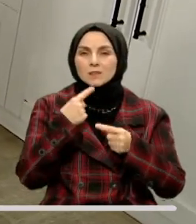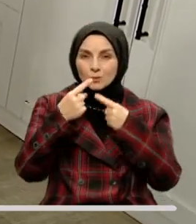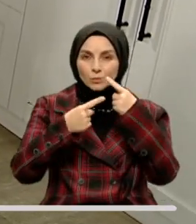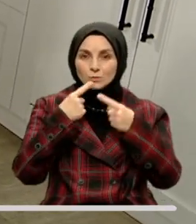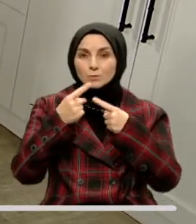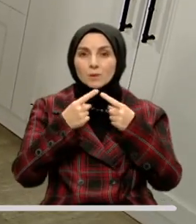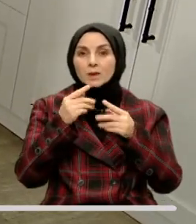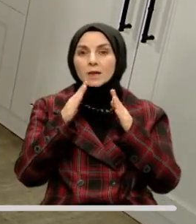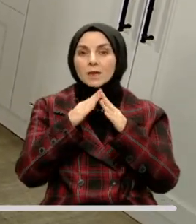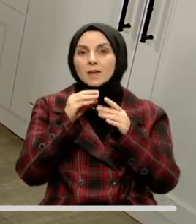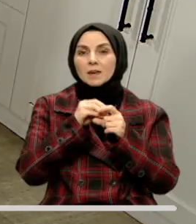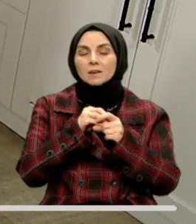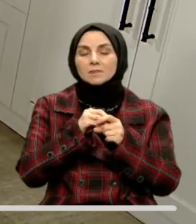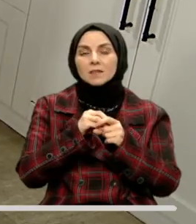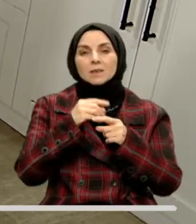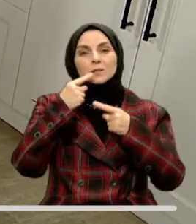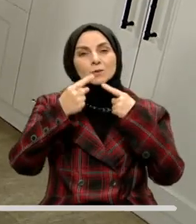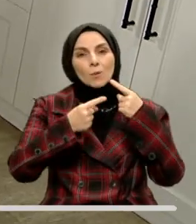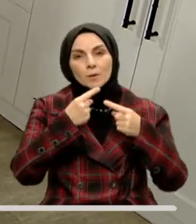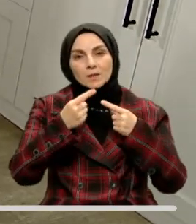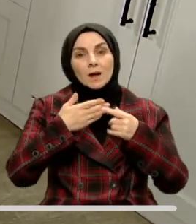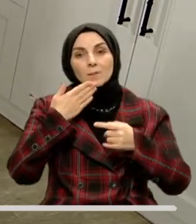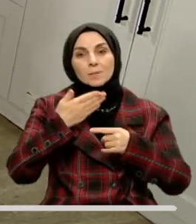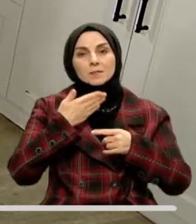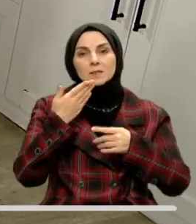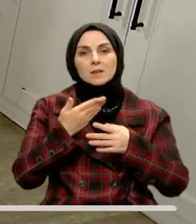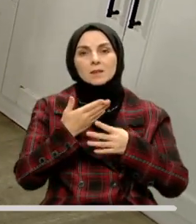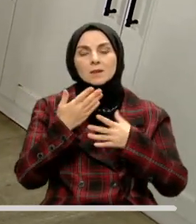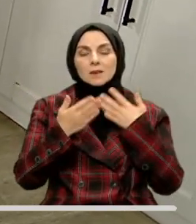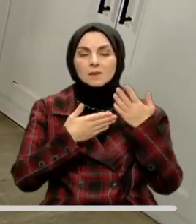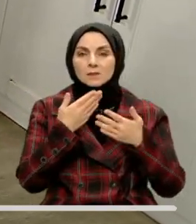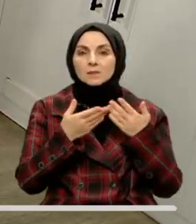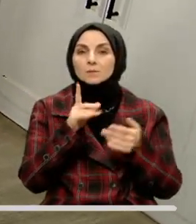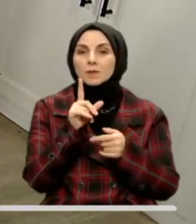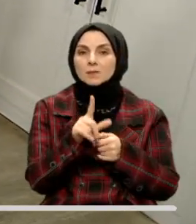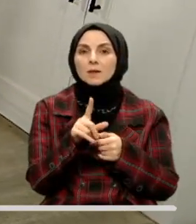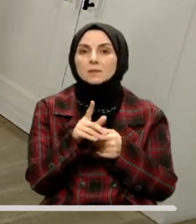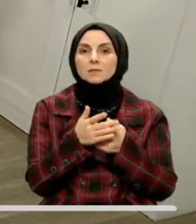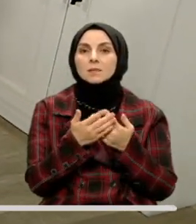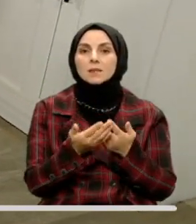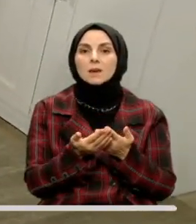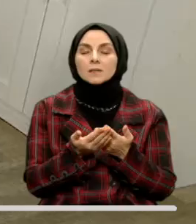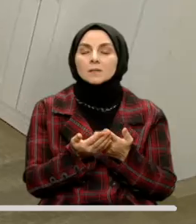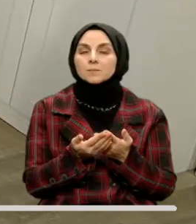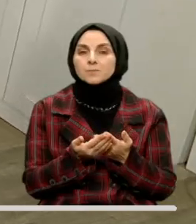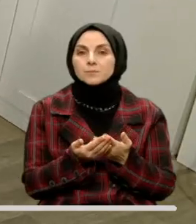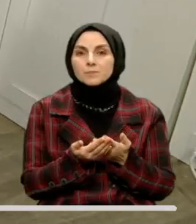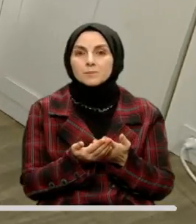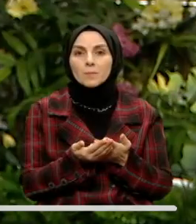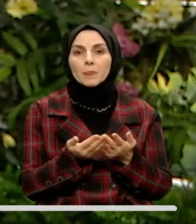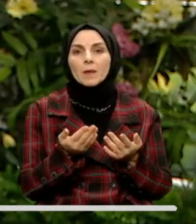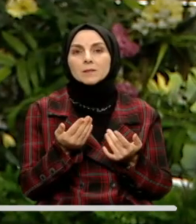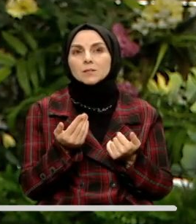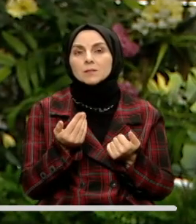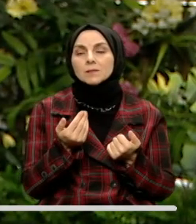evde sohbetler, masallar. Elin konuşsaydı ne derdi? Gözlerin konuşsaydı ne derdi? Neye benzerdi? Rengi